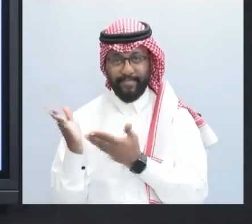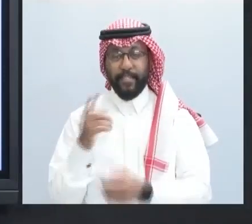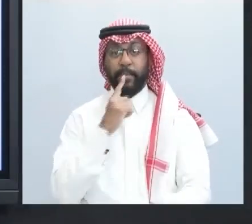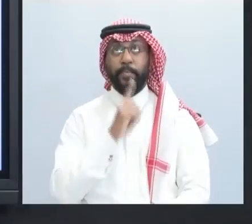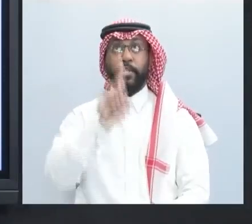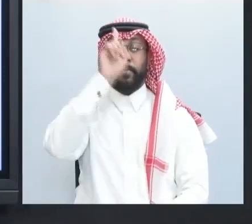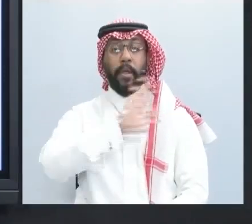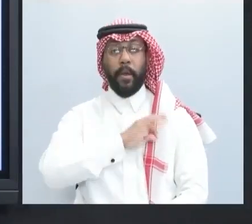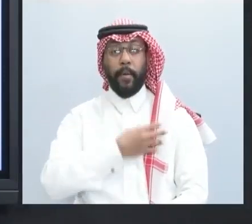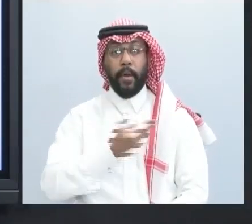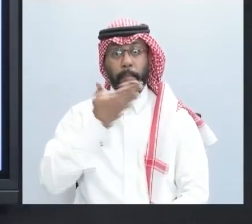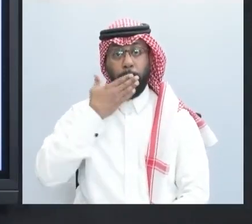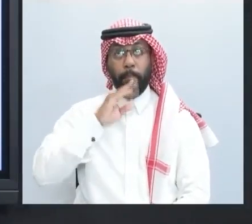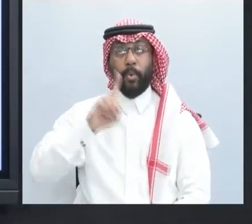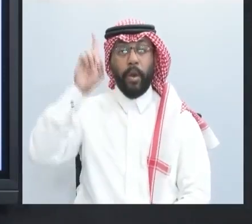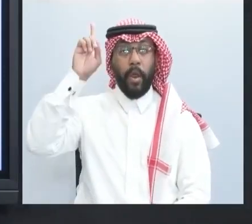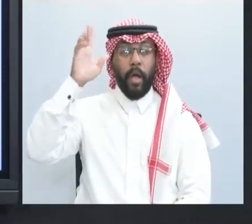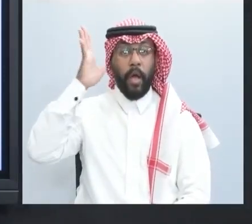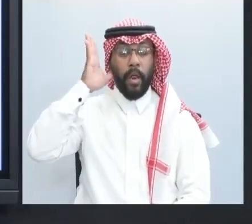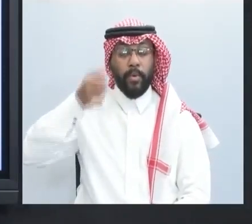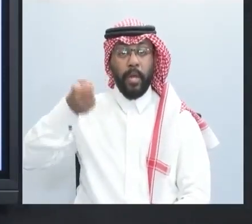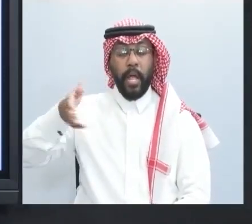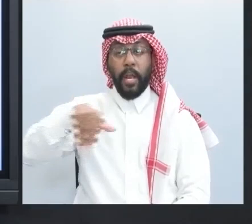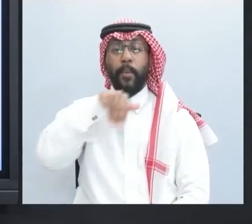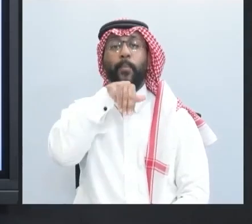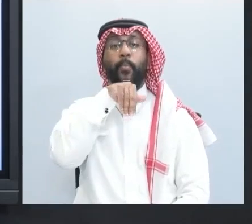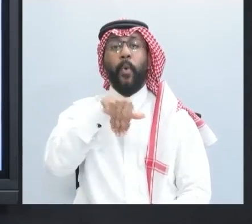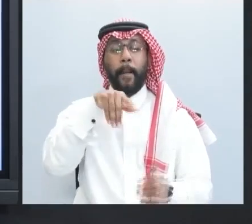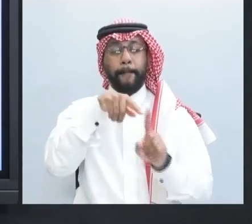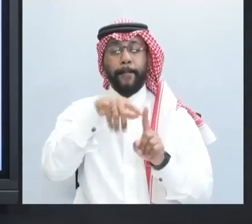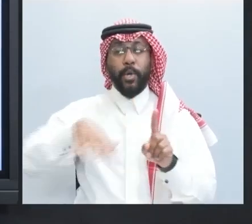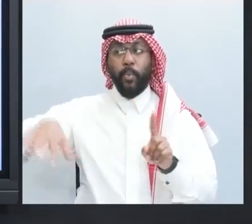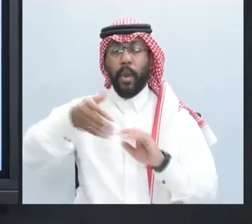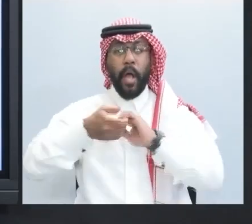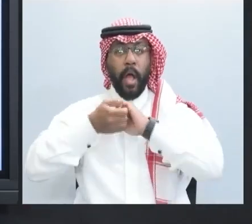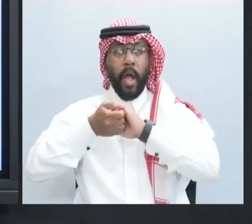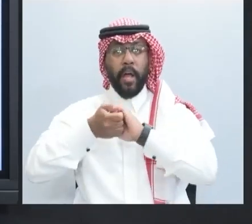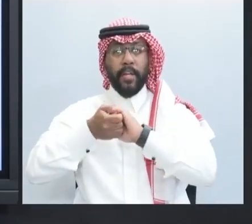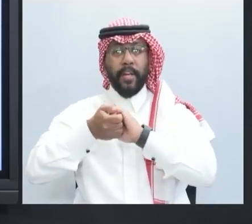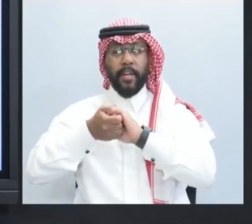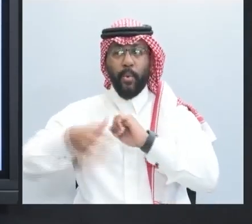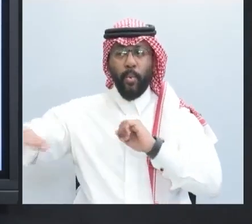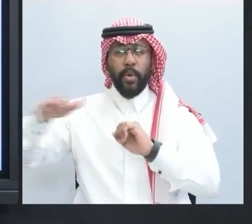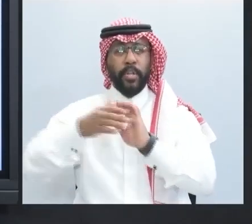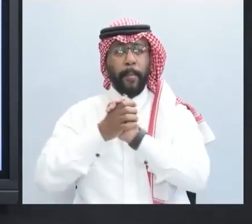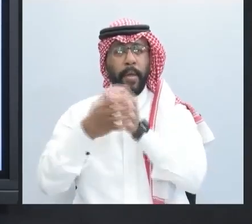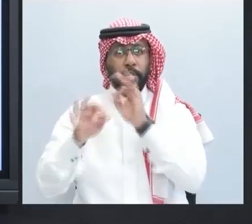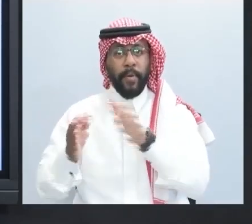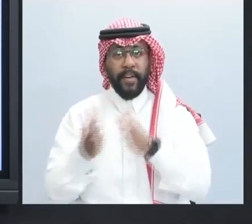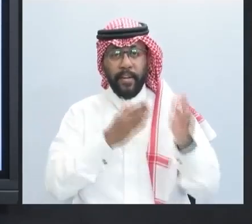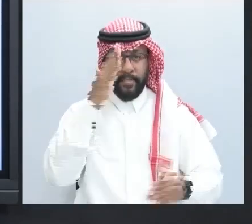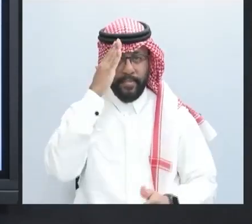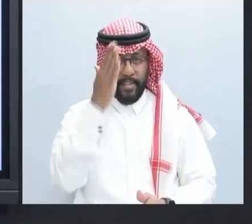بسم الله الرحمن الرحيم الحمد لله رب العالمين والصلاه والسلام على اشرف الانبياء والمرسلين نبينا محمد وعلى اله وصحبه اجمعين مرحبا